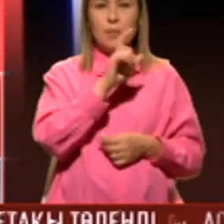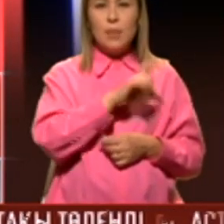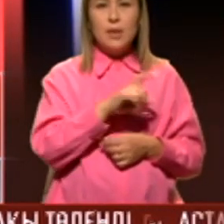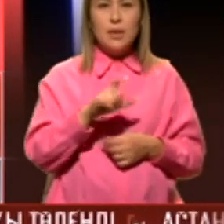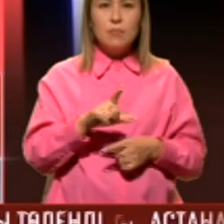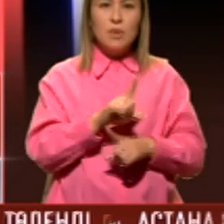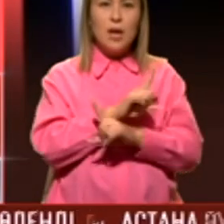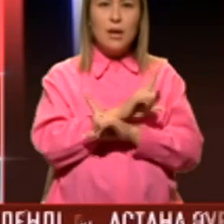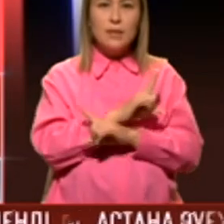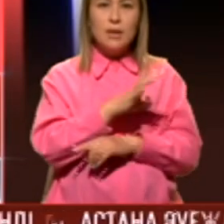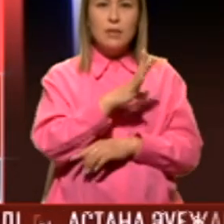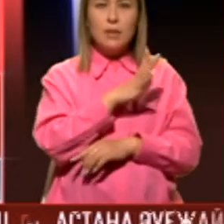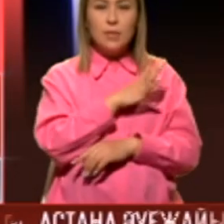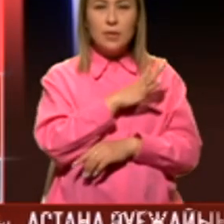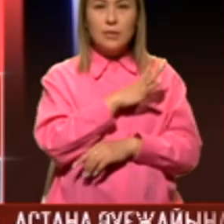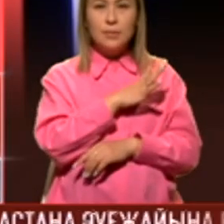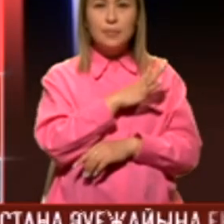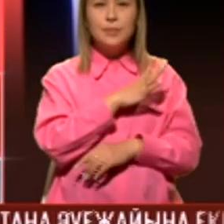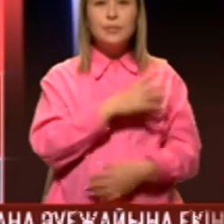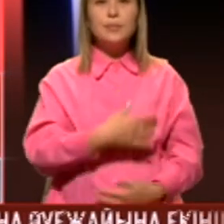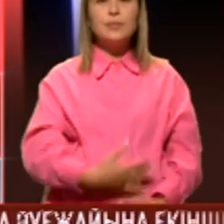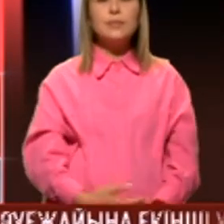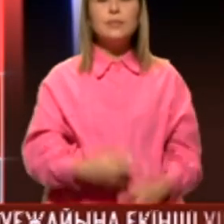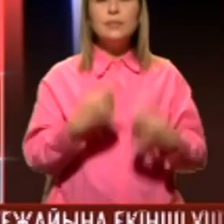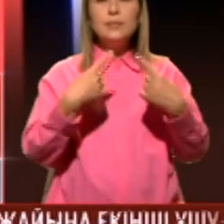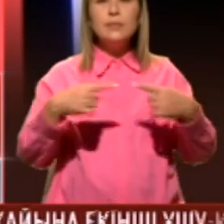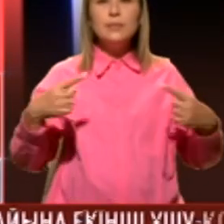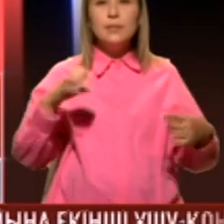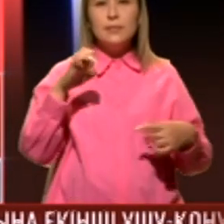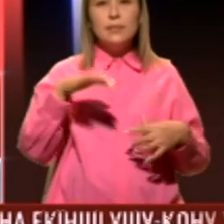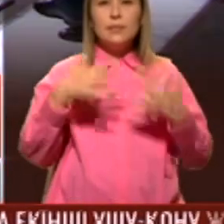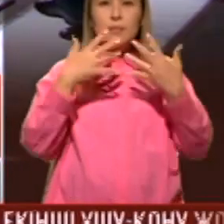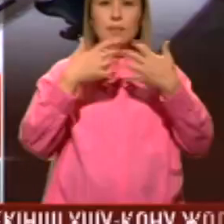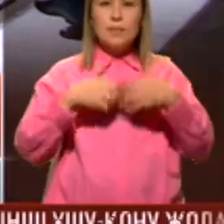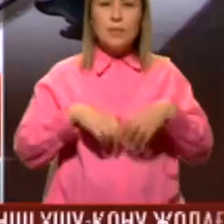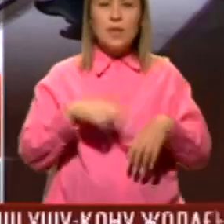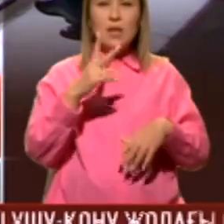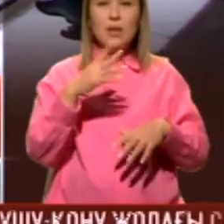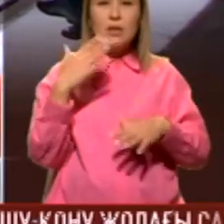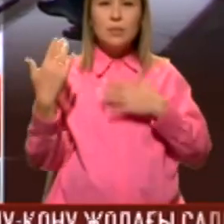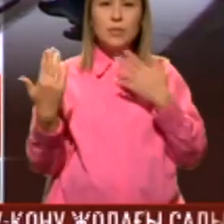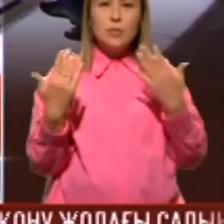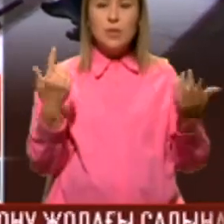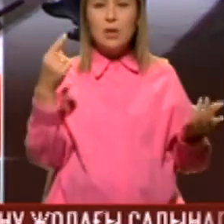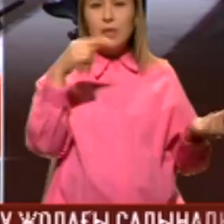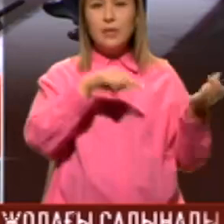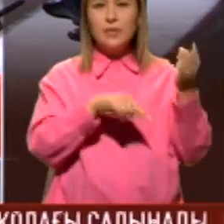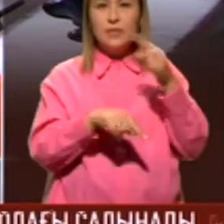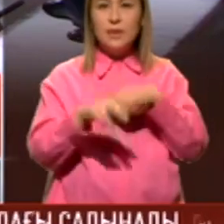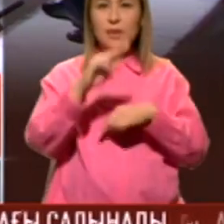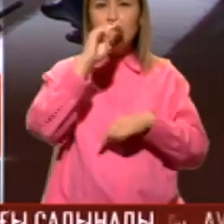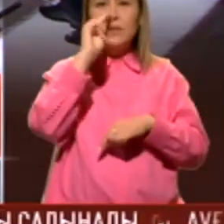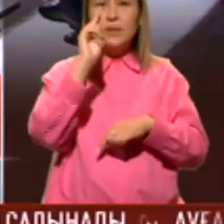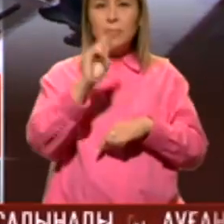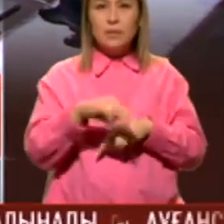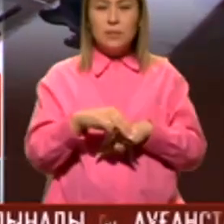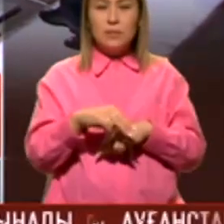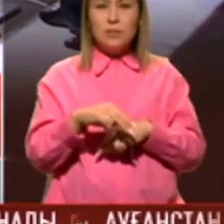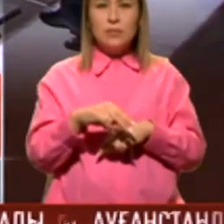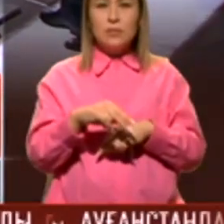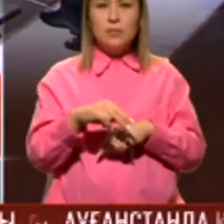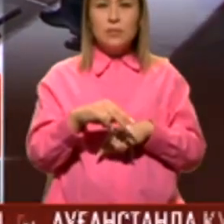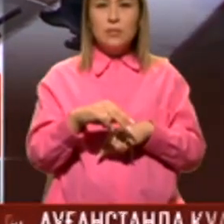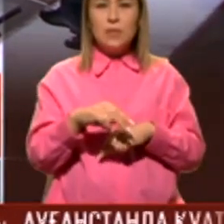тапты. Бұл жерде жаңағы әртүрлі статистика келтірілуде. Екі жақ бір-бірін айыптап жатыр. Осы